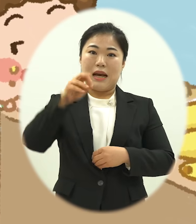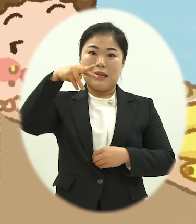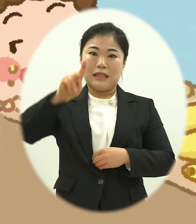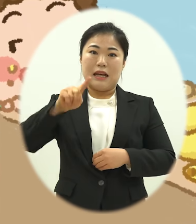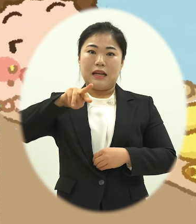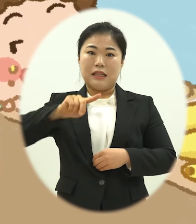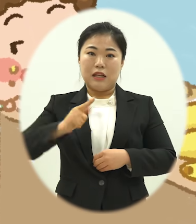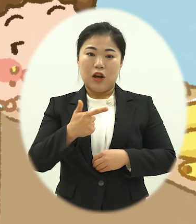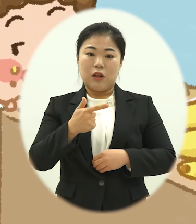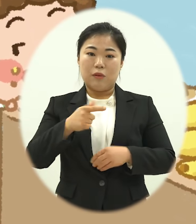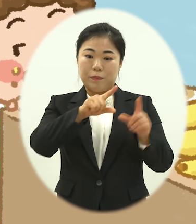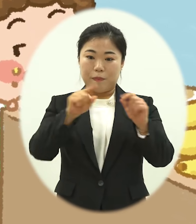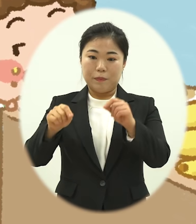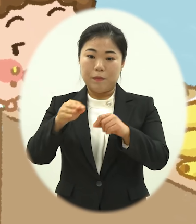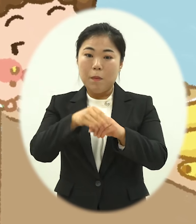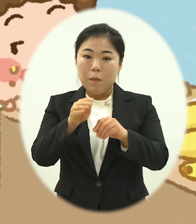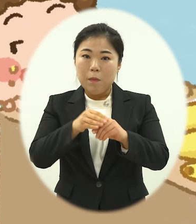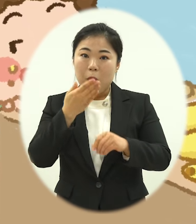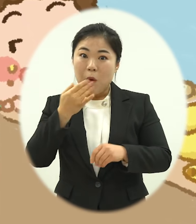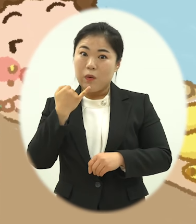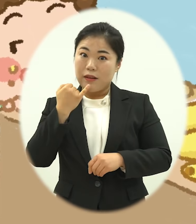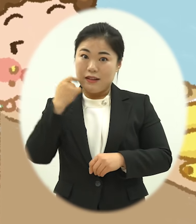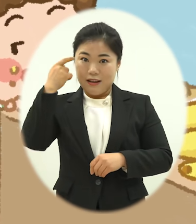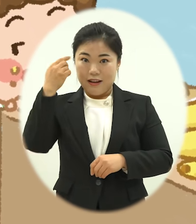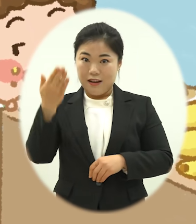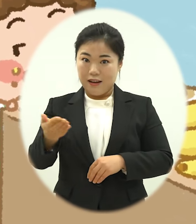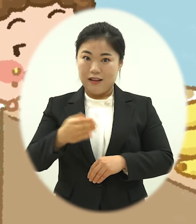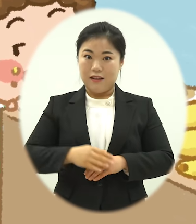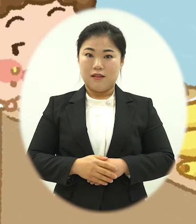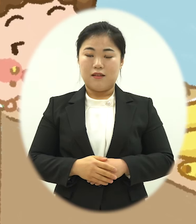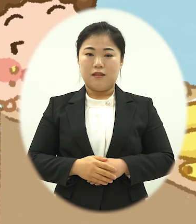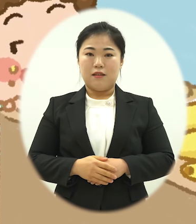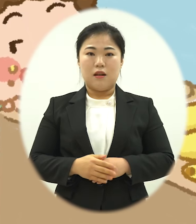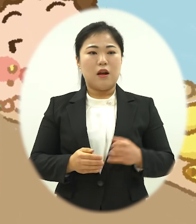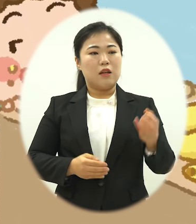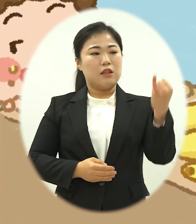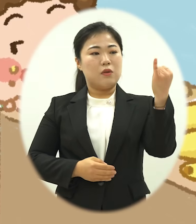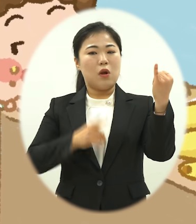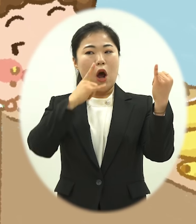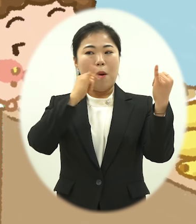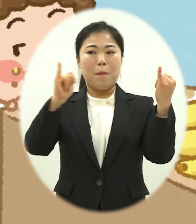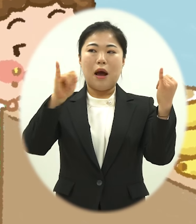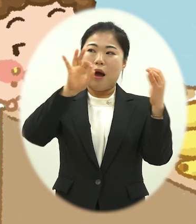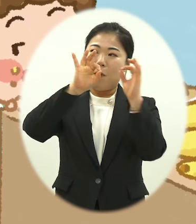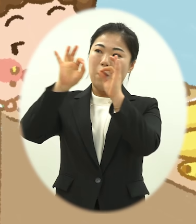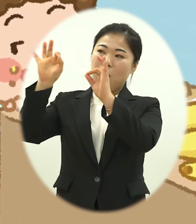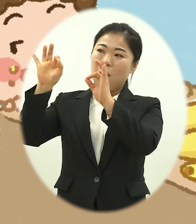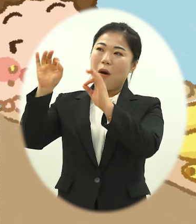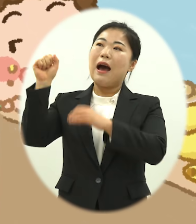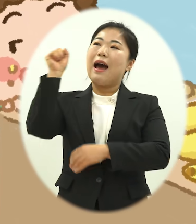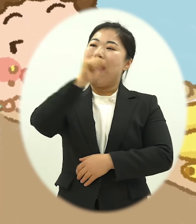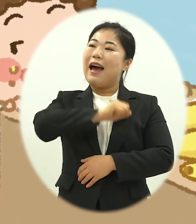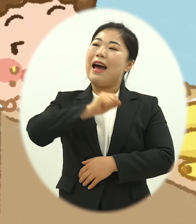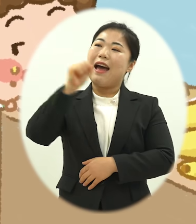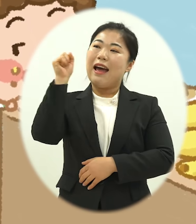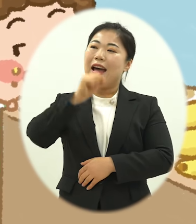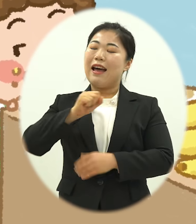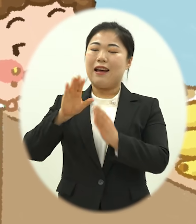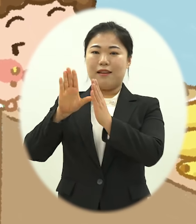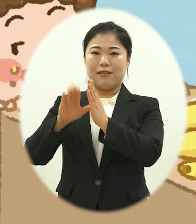사상 깬 음식은 먹어도 괜찮은 거네요 왼 소리가 엄마를 보고 고개를